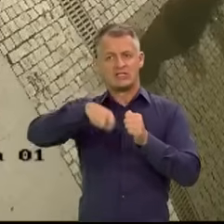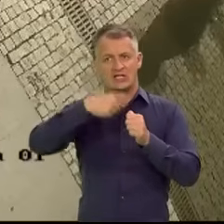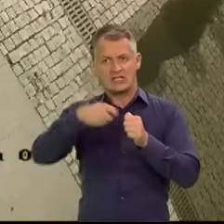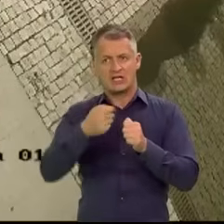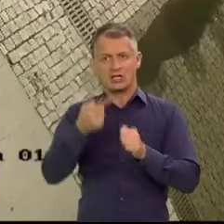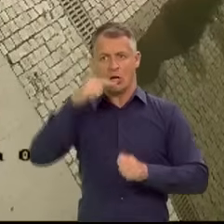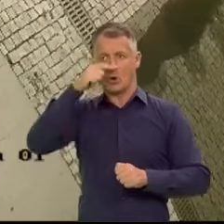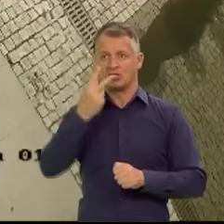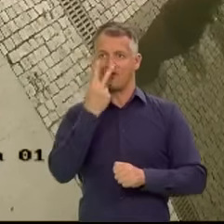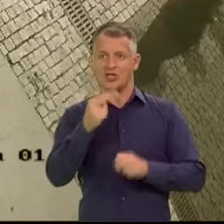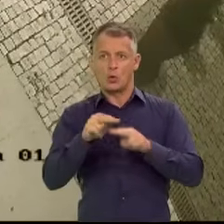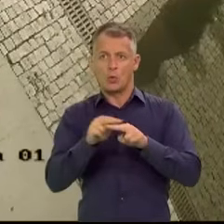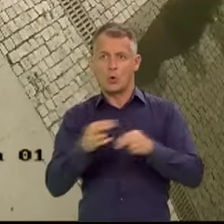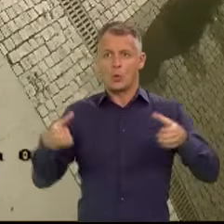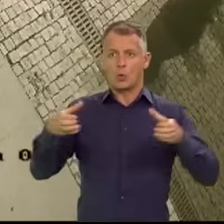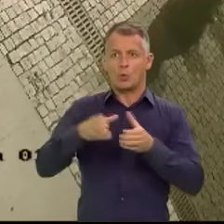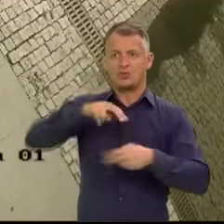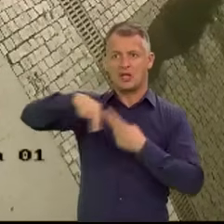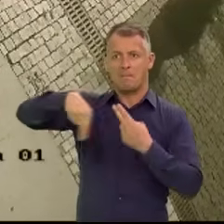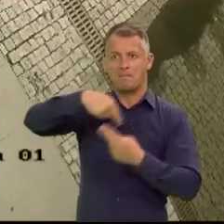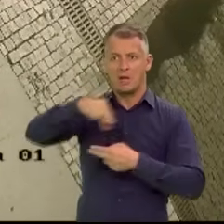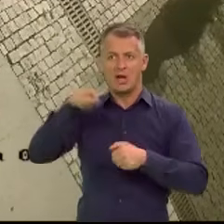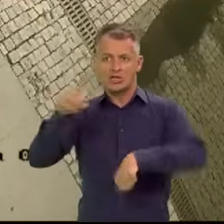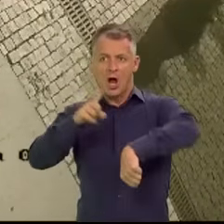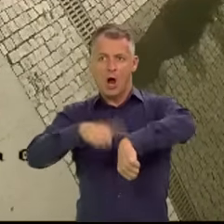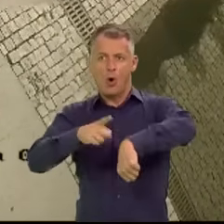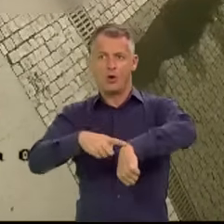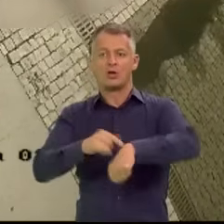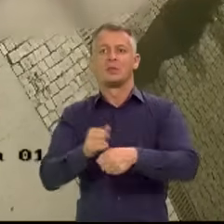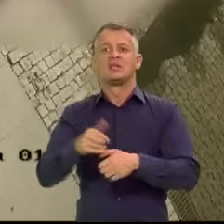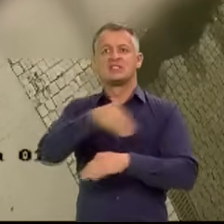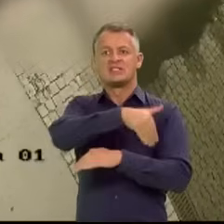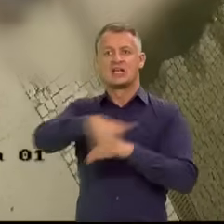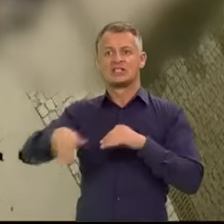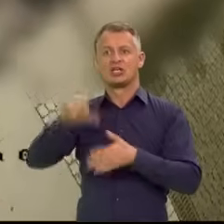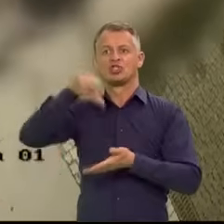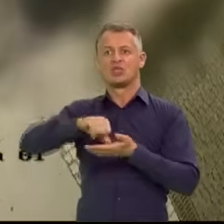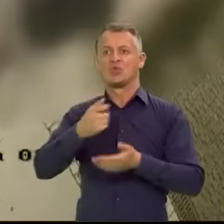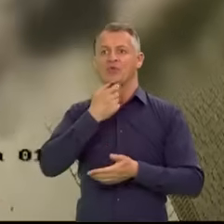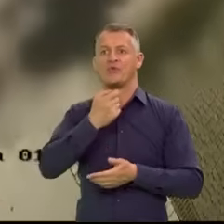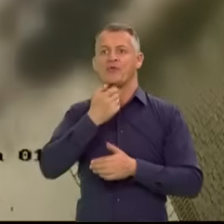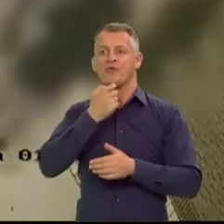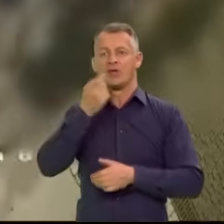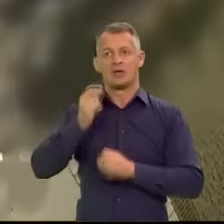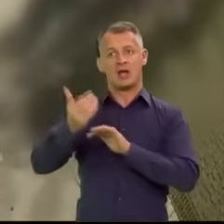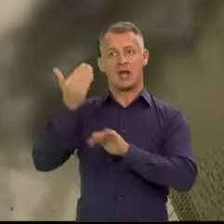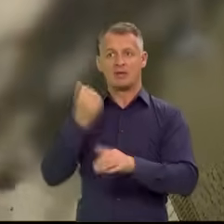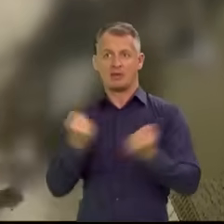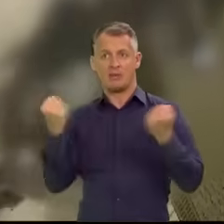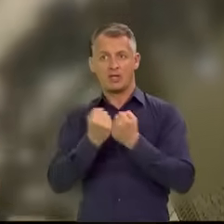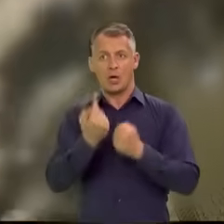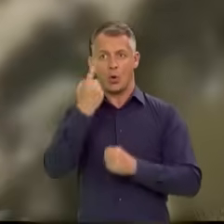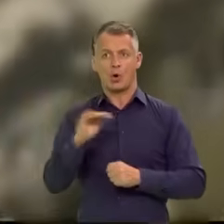oraș se vede cum gașca se plimbă la acea oră pe străzile din centrul vechi. Înainte de bătaie, unul dintre